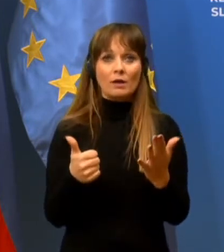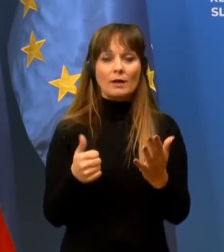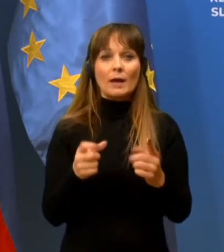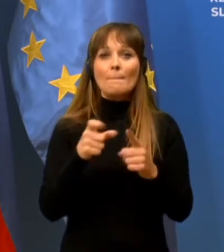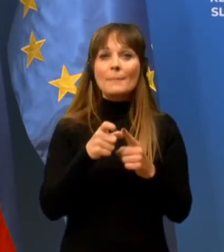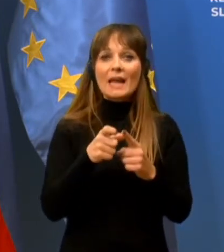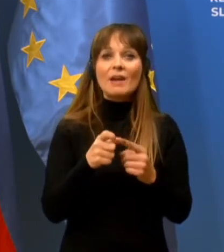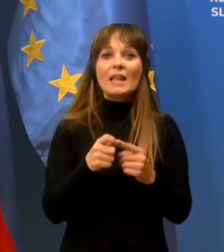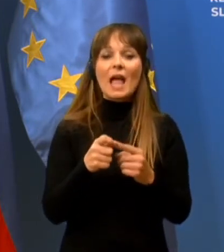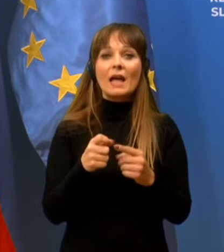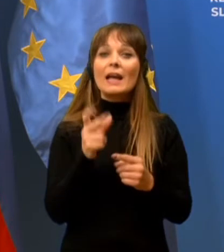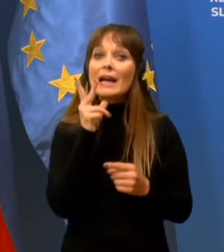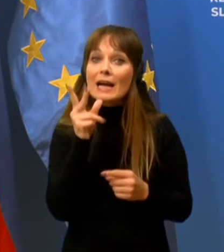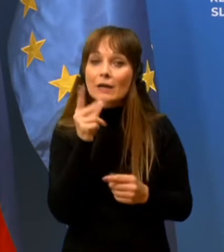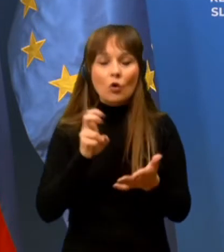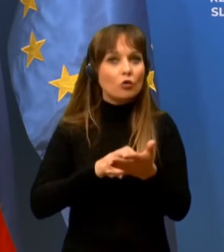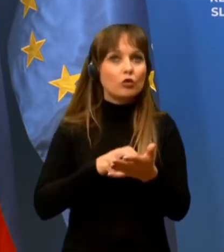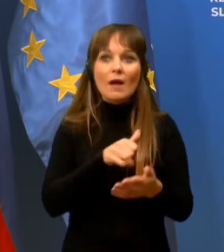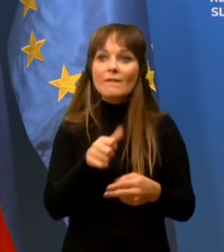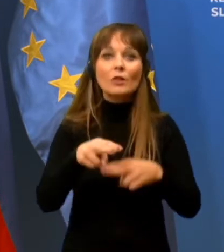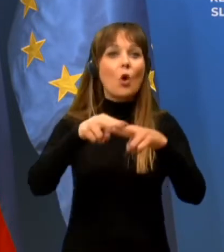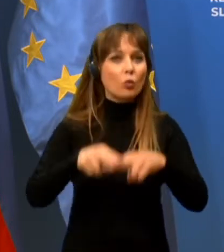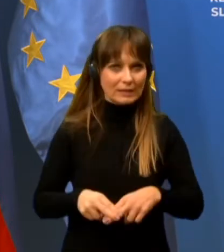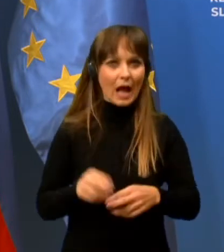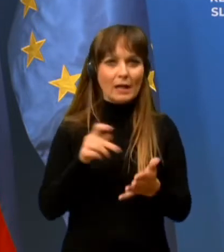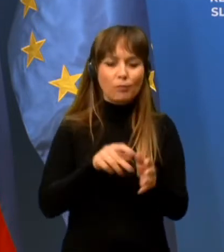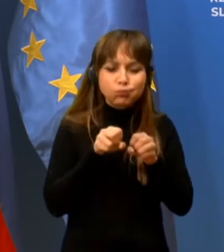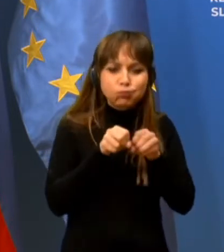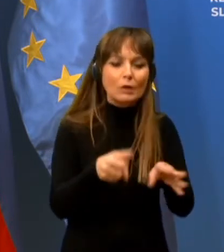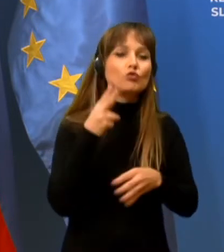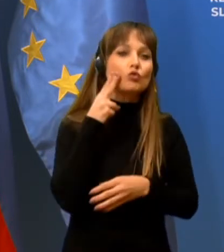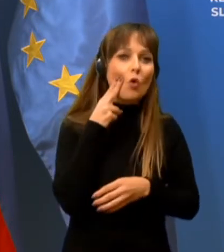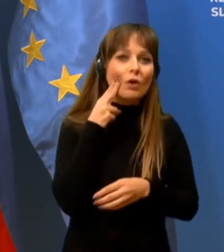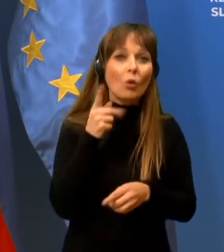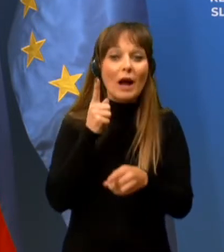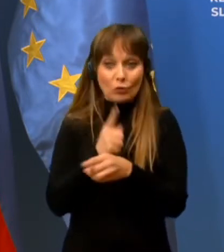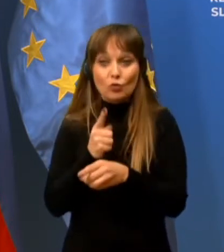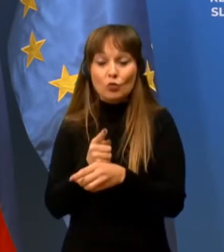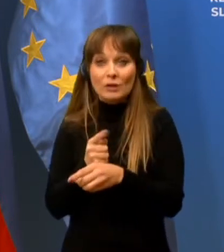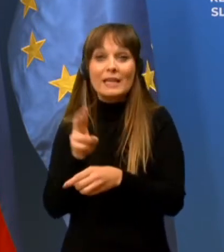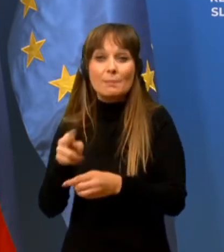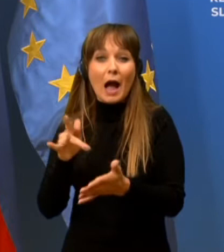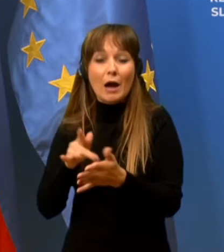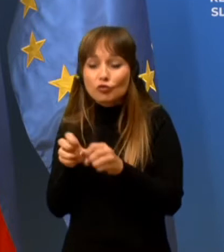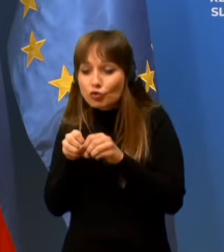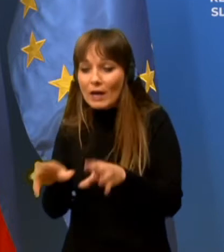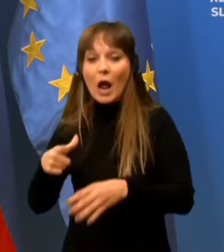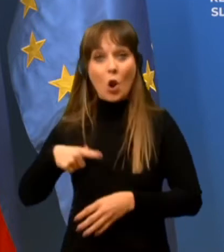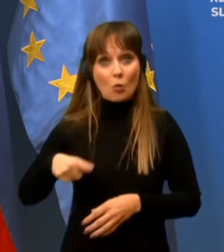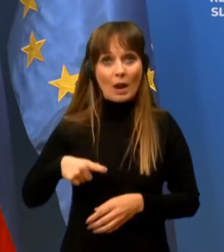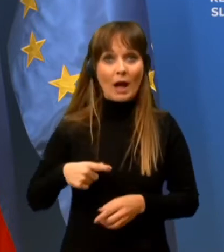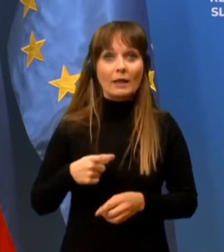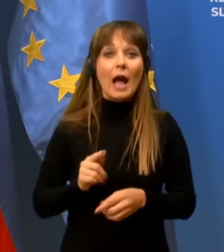Prevalje, Krško, še vedno ostaja žarišče Škofja Loka, žarišči ostajata tudi Ljubljana